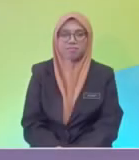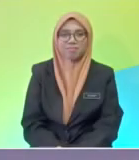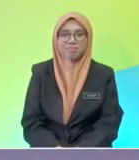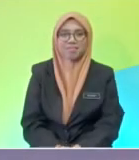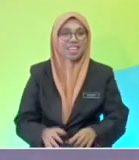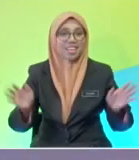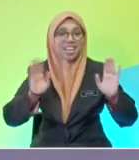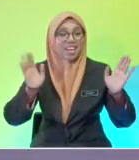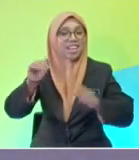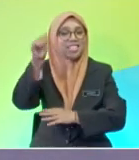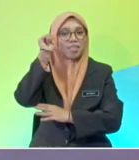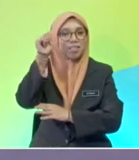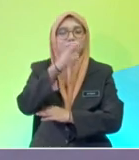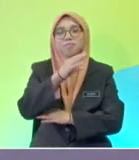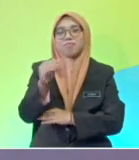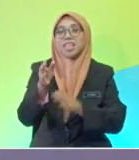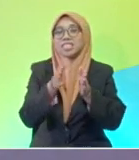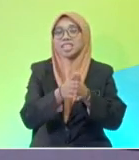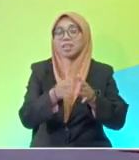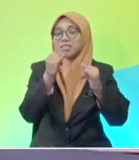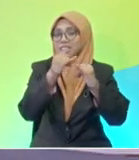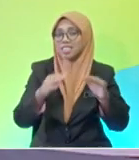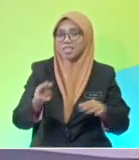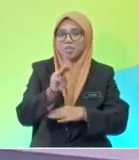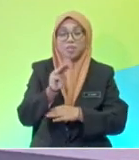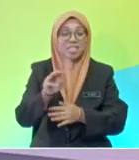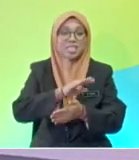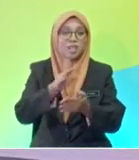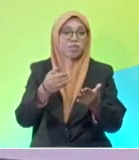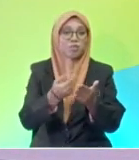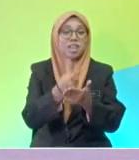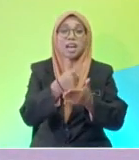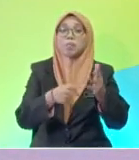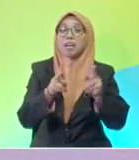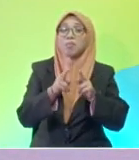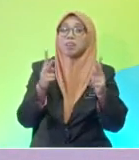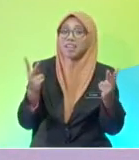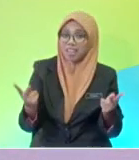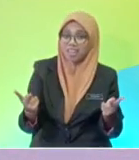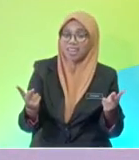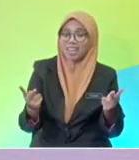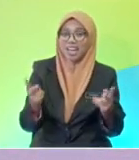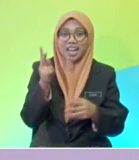Hai assalamualaikum dan salam sejahtera semua apa kabar